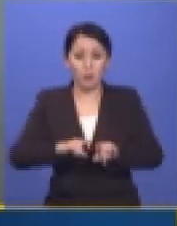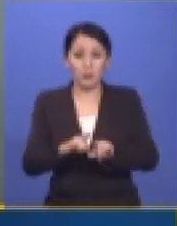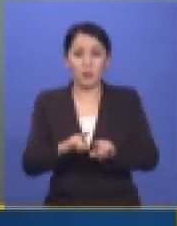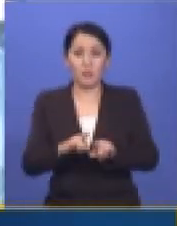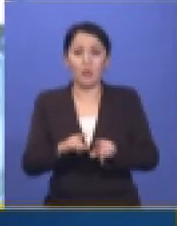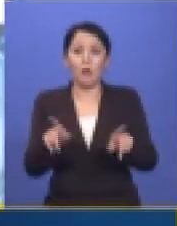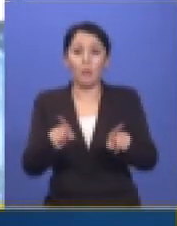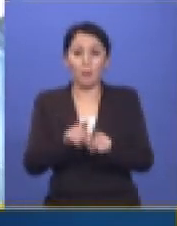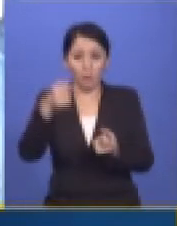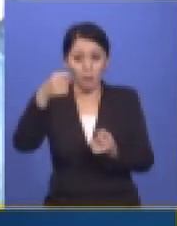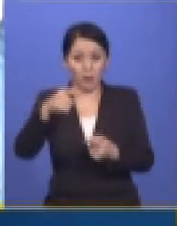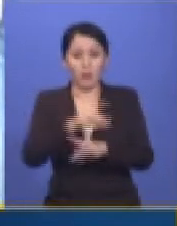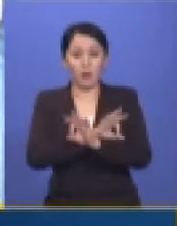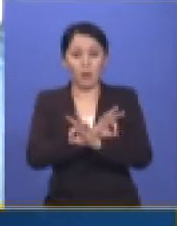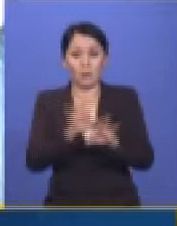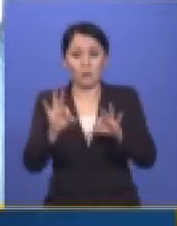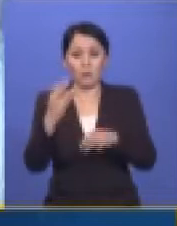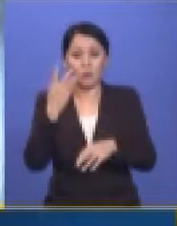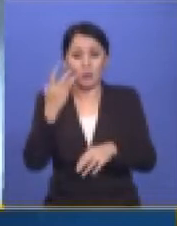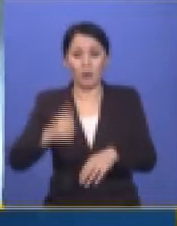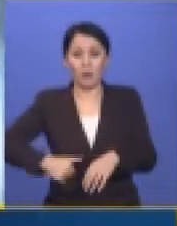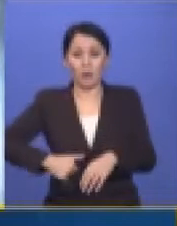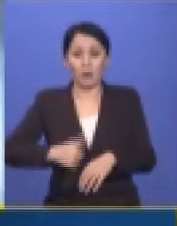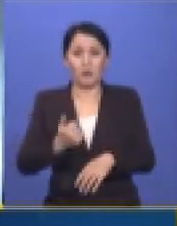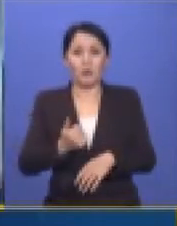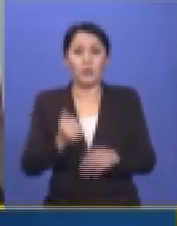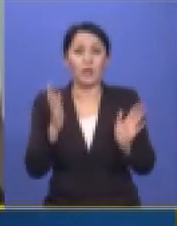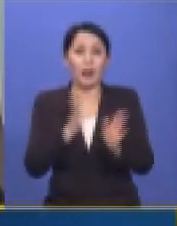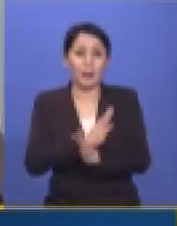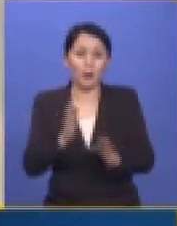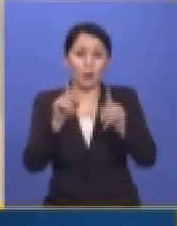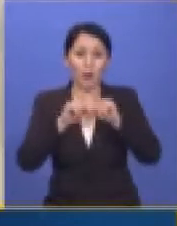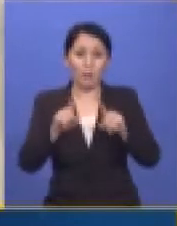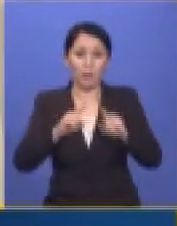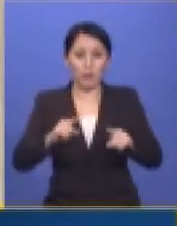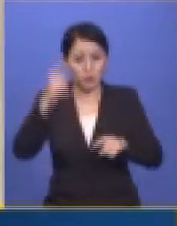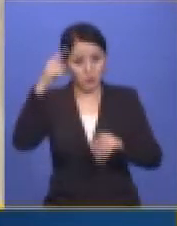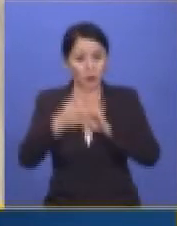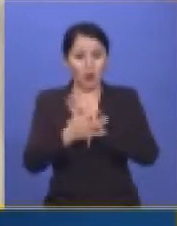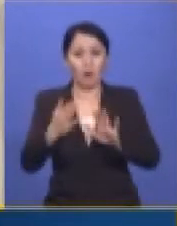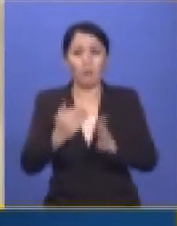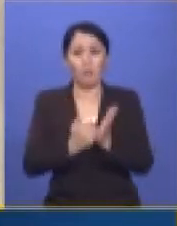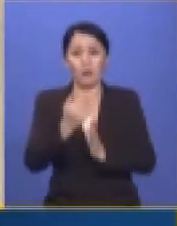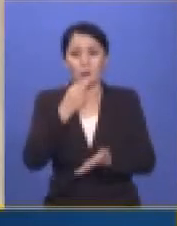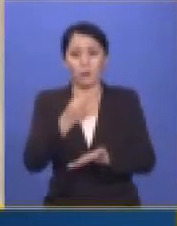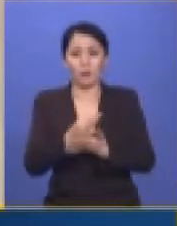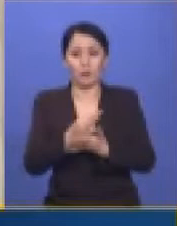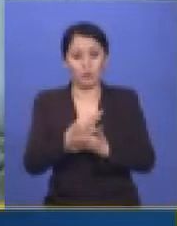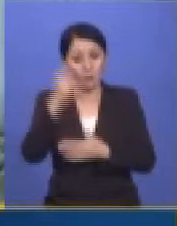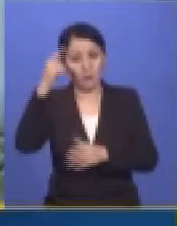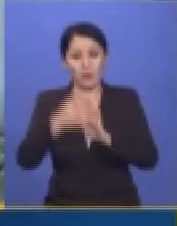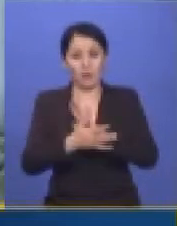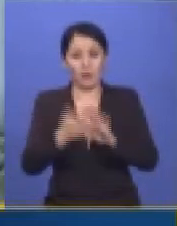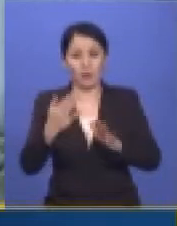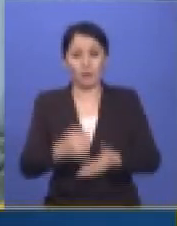мұндай сәйкестікті жақсылыққа балап, үнемі мақтан етіп жүреді. Тағдырдың ерекше сыйы деп түсініп, үлкен жауапкершілік жүктейтінін біледі.